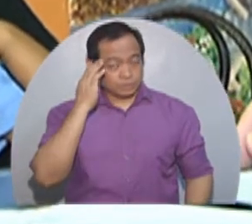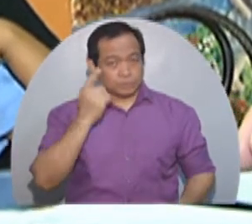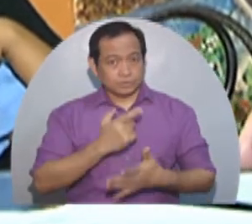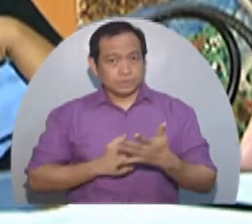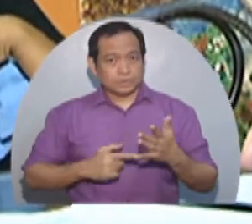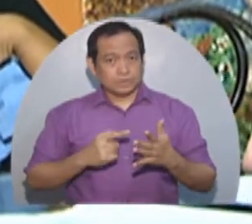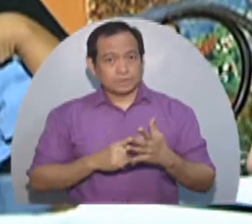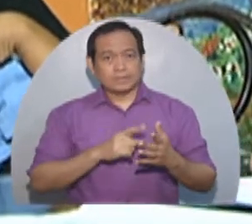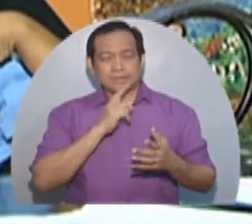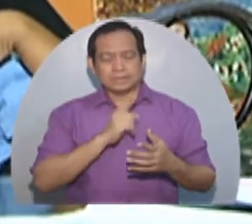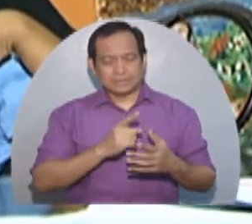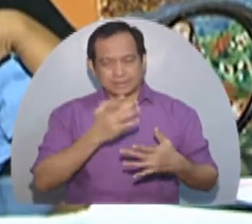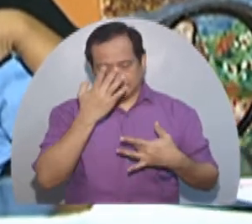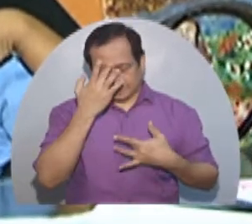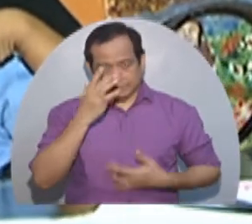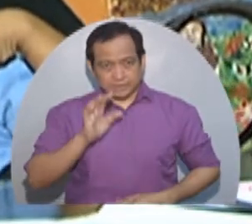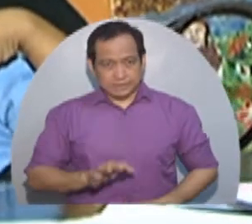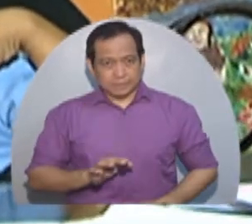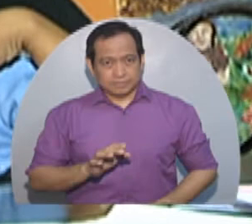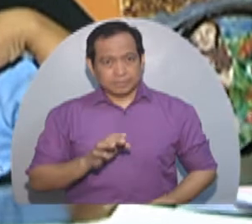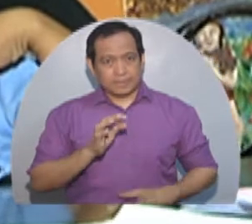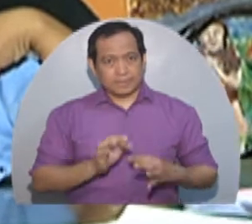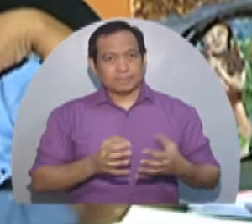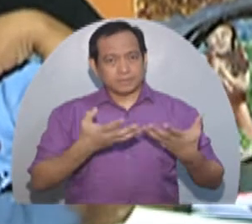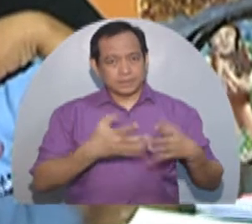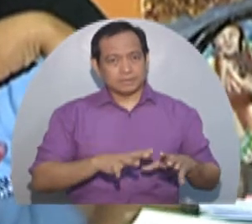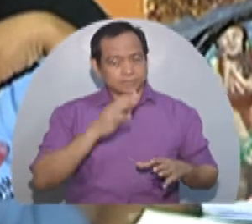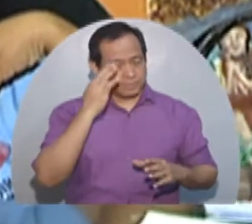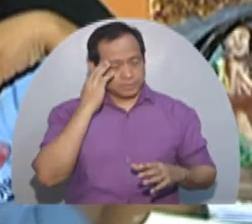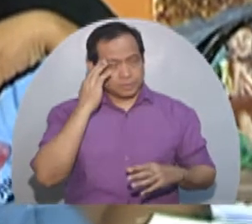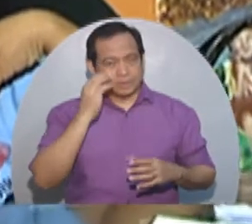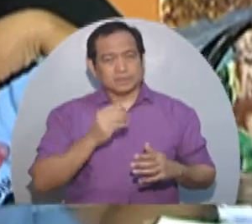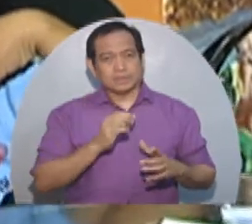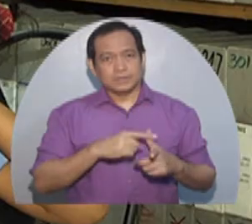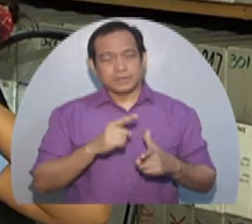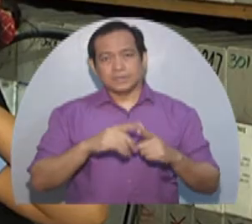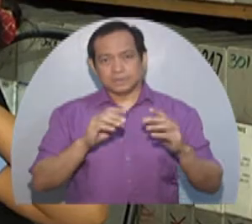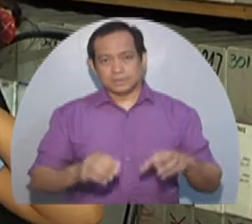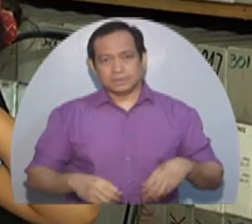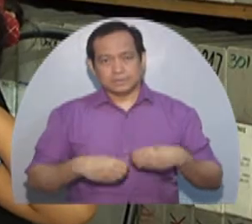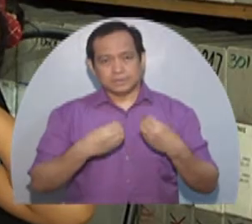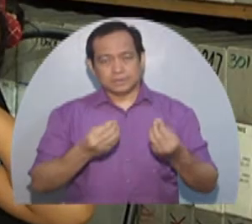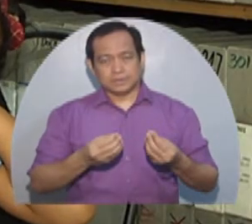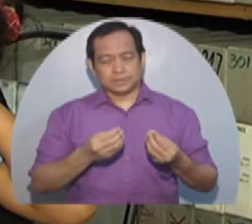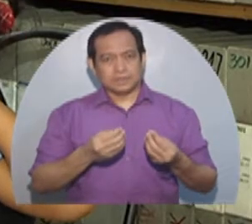malaman kung ano ang kanyang talagang sakit. Pag nalaman po ako ano,